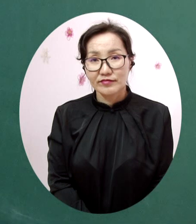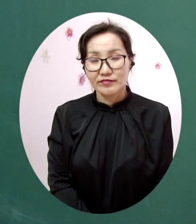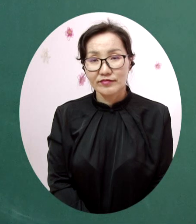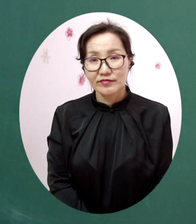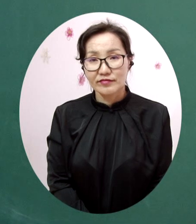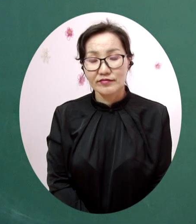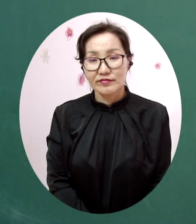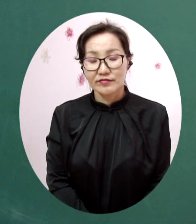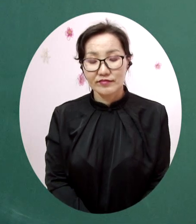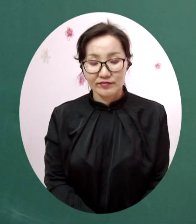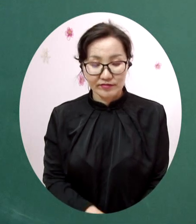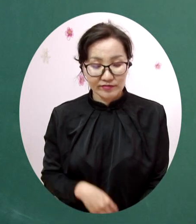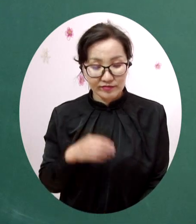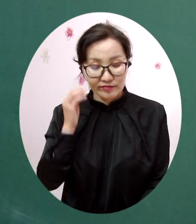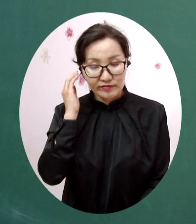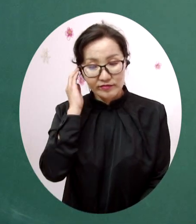Тиг